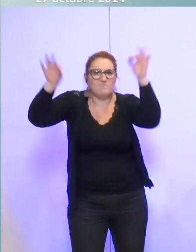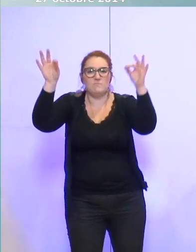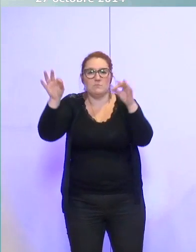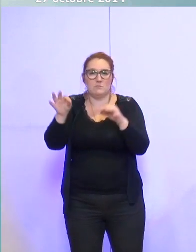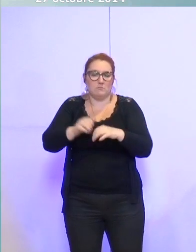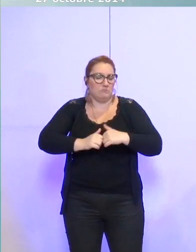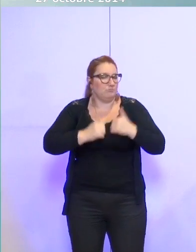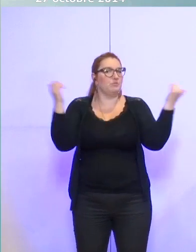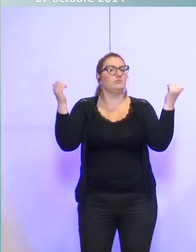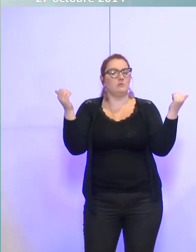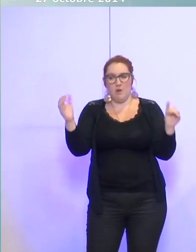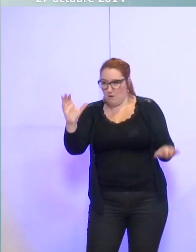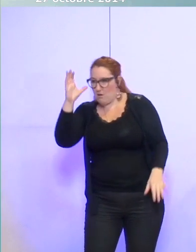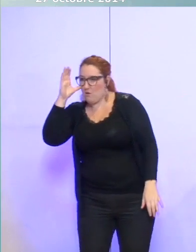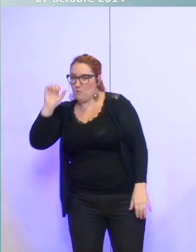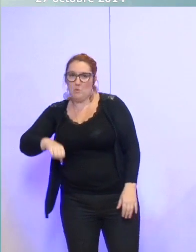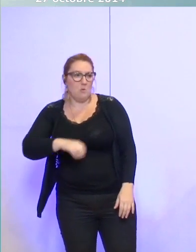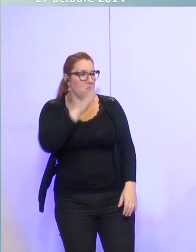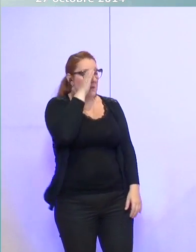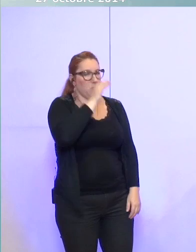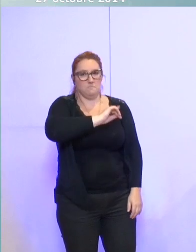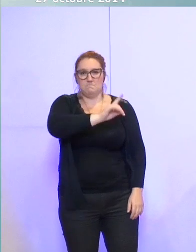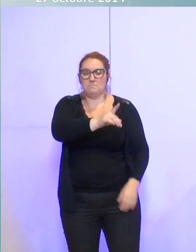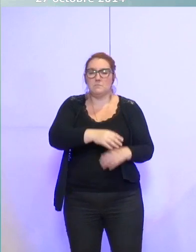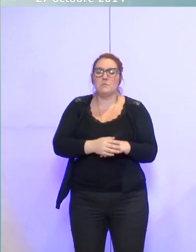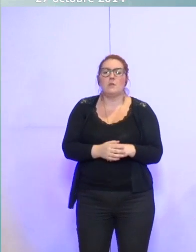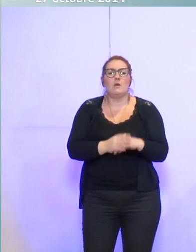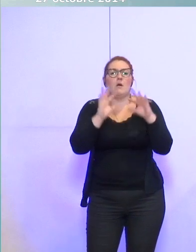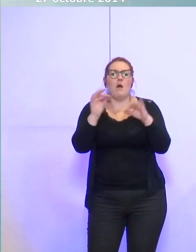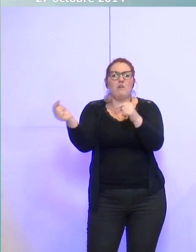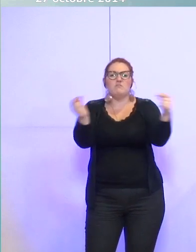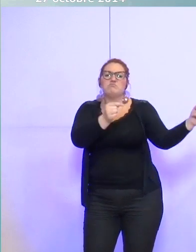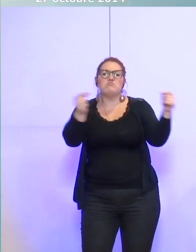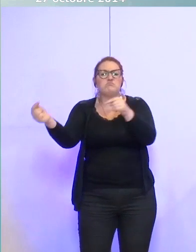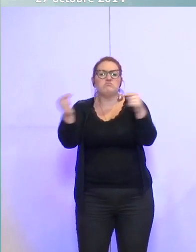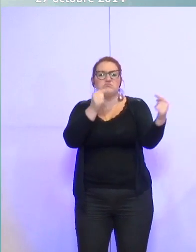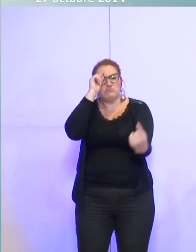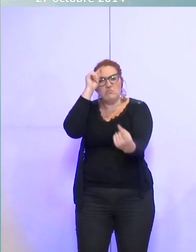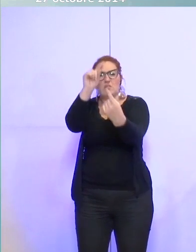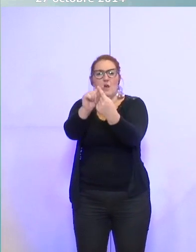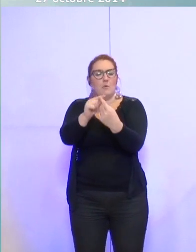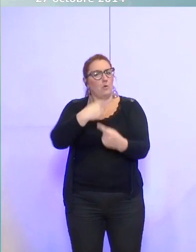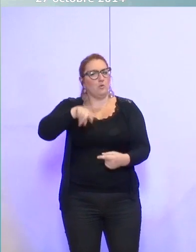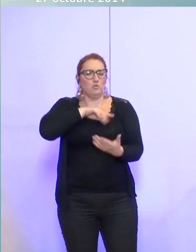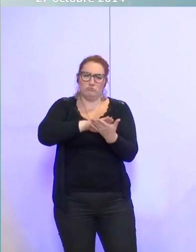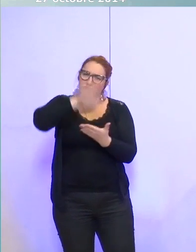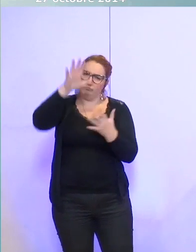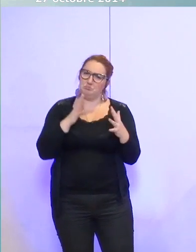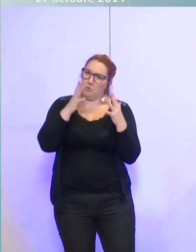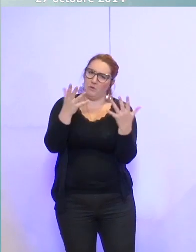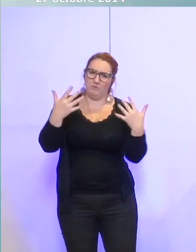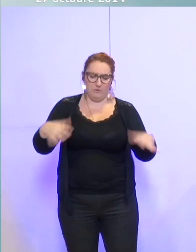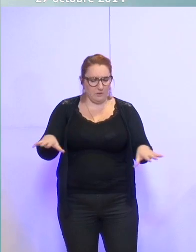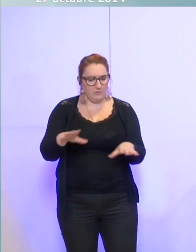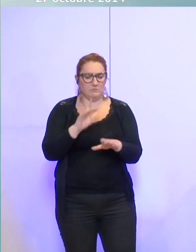En ce qui concerne l'objet du conflit, nous aurons, comme nous y sommes engagés, un échange avec les